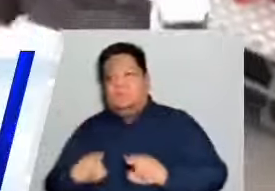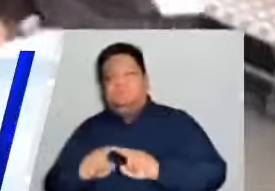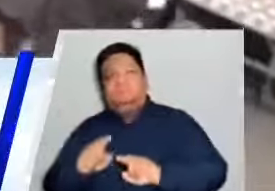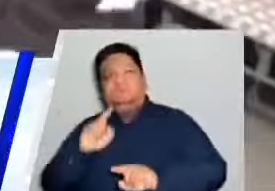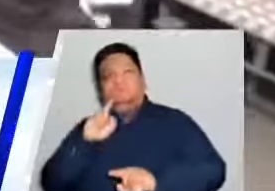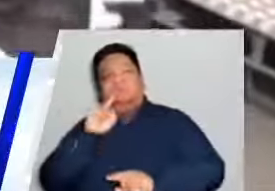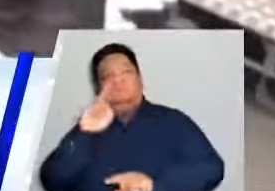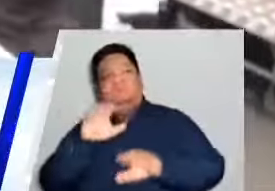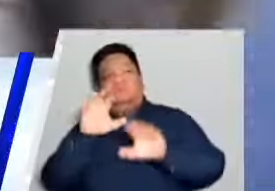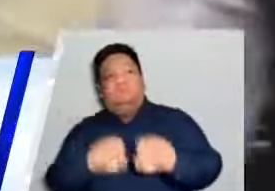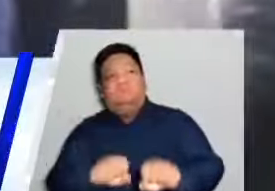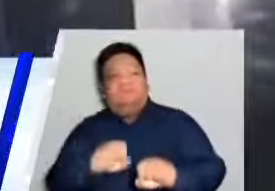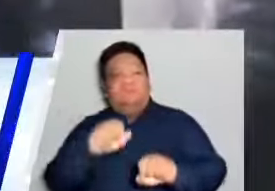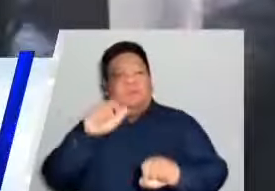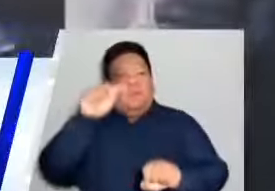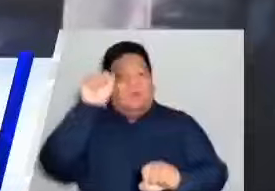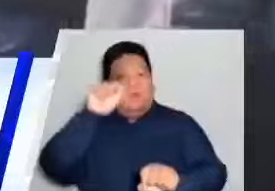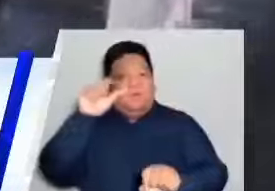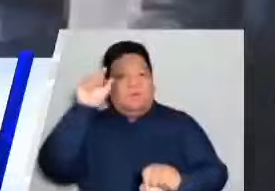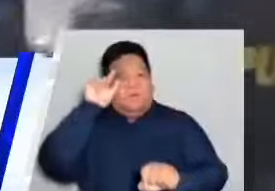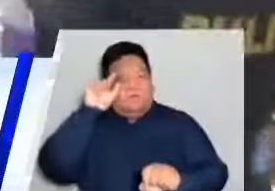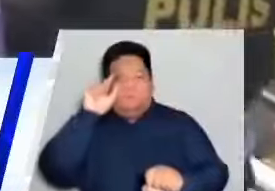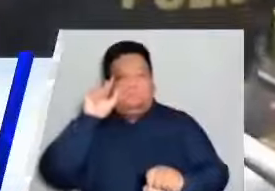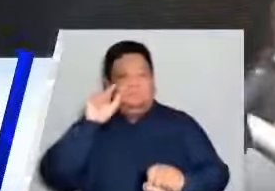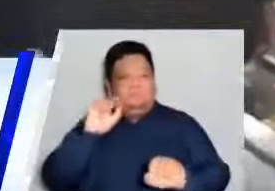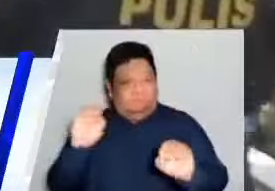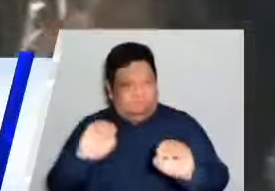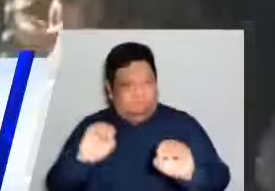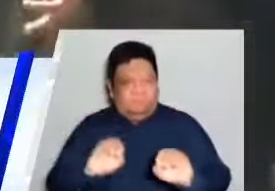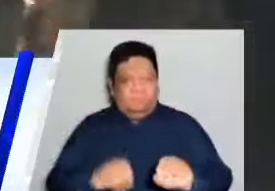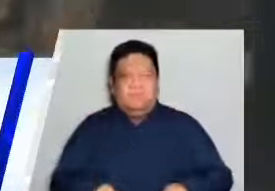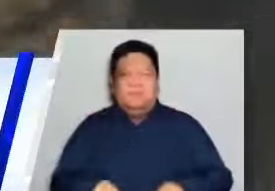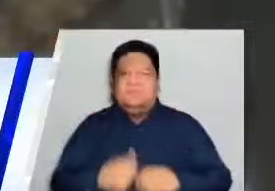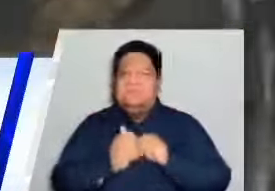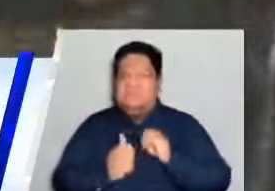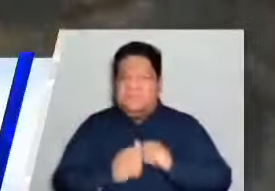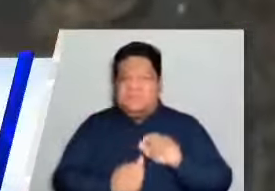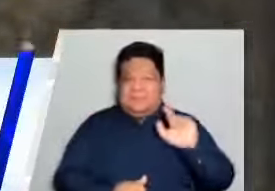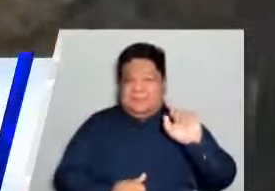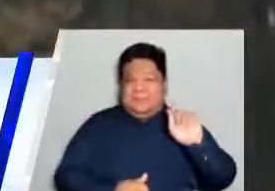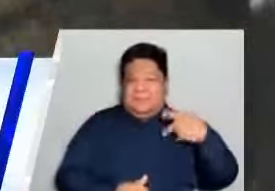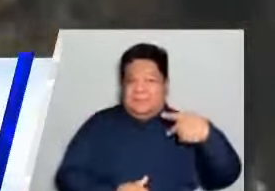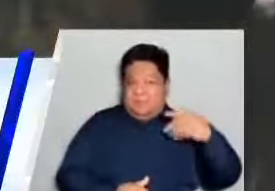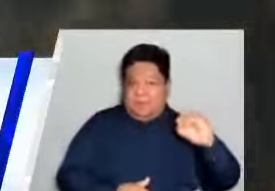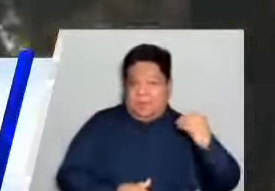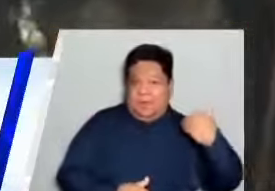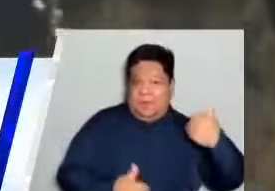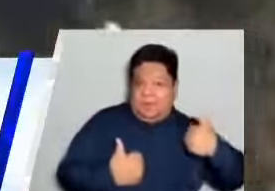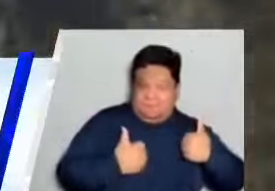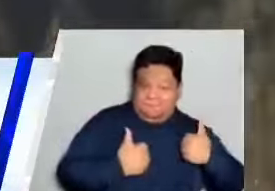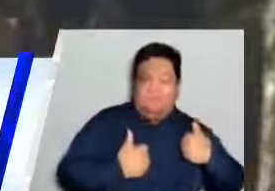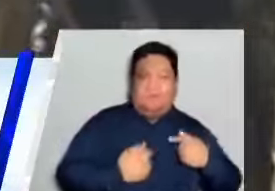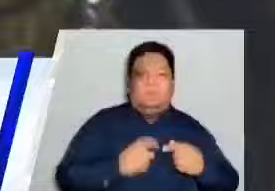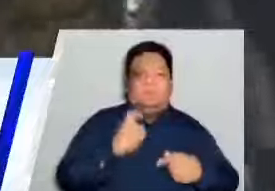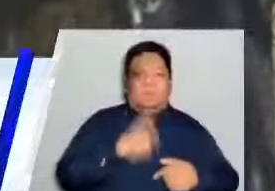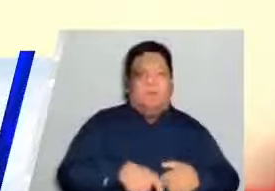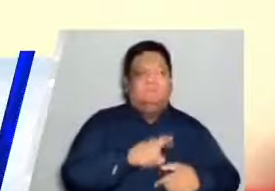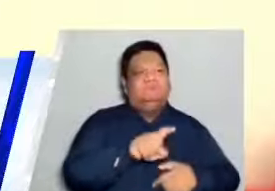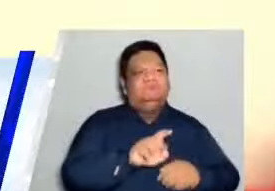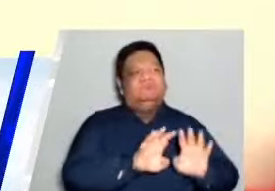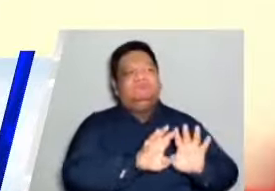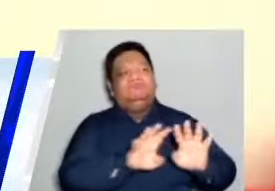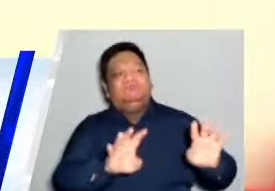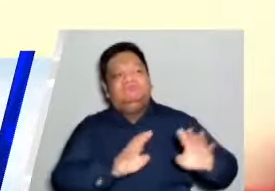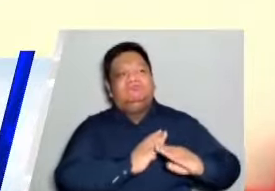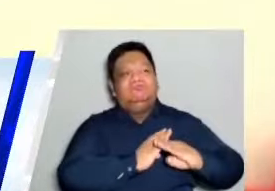ng mga pulis ang barikada sa paligid ng KOJC compound. Pinahihinto rin ito ang anumang aktibidad na